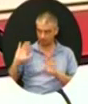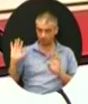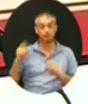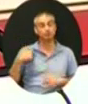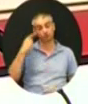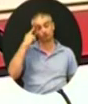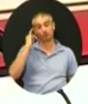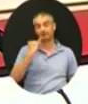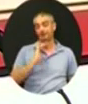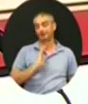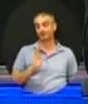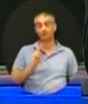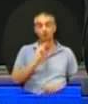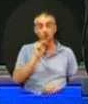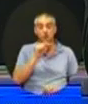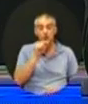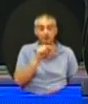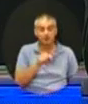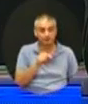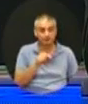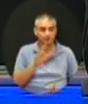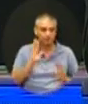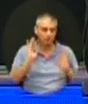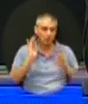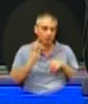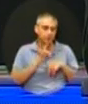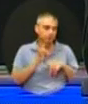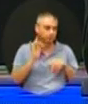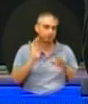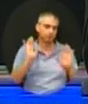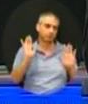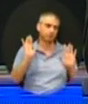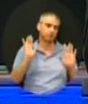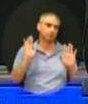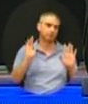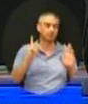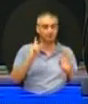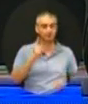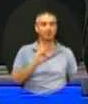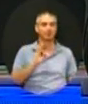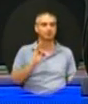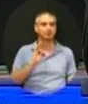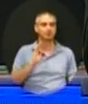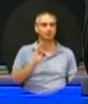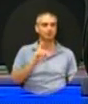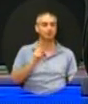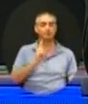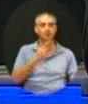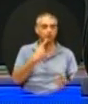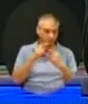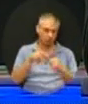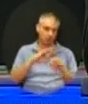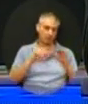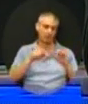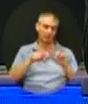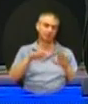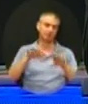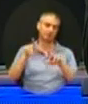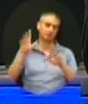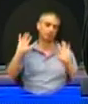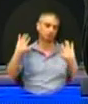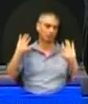חושב שכן אני חושב שהסוג האלה הם כל כך שבריריות שנכון ש שלמעשה מי שיידון בהם זה הכנסת